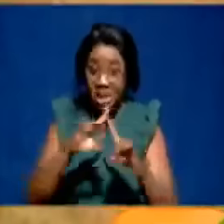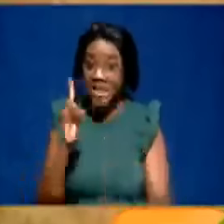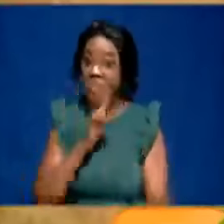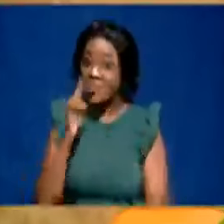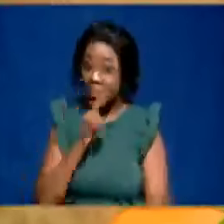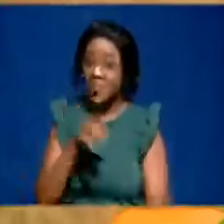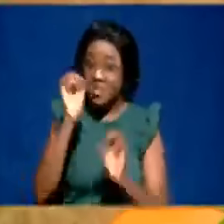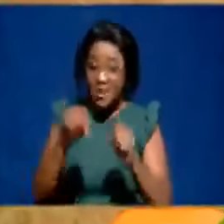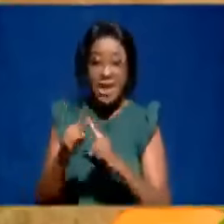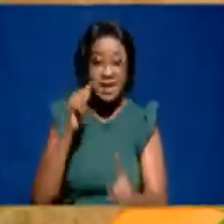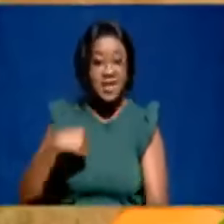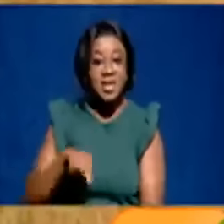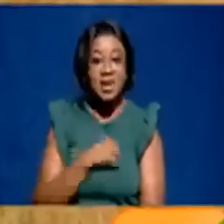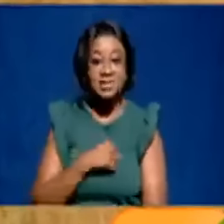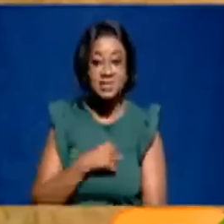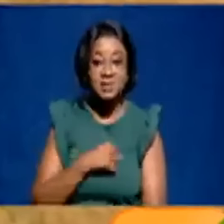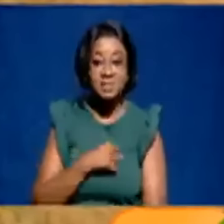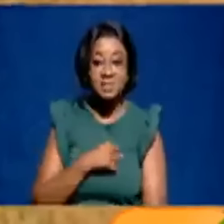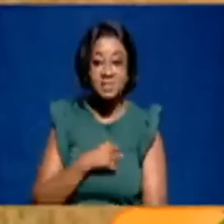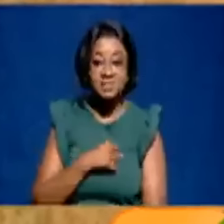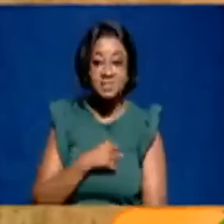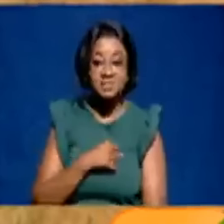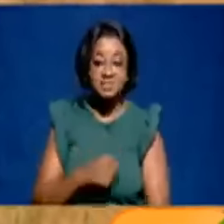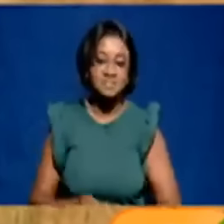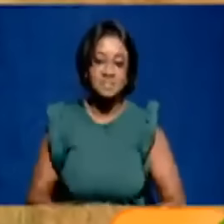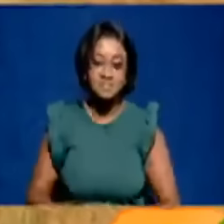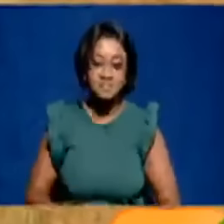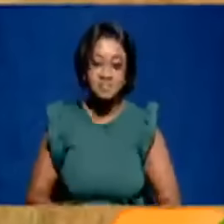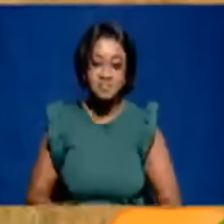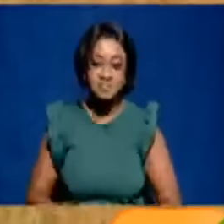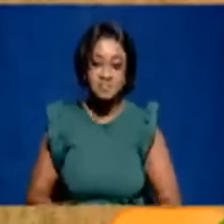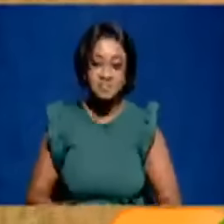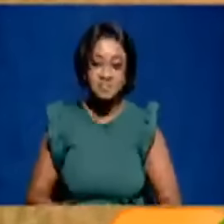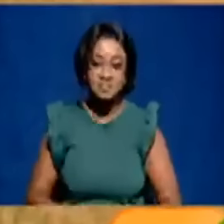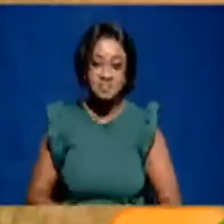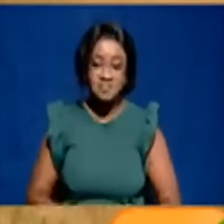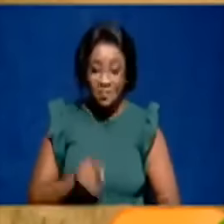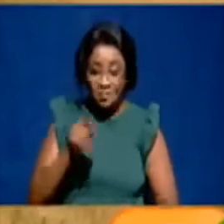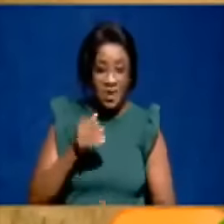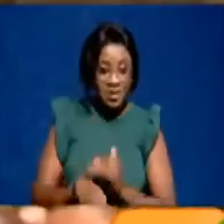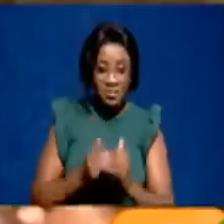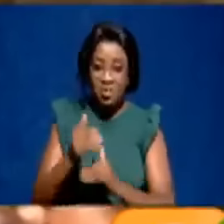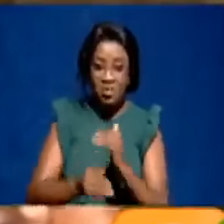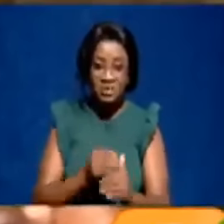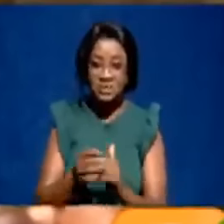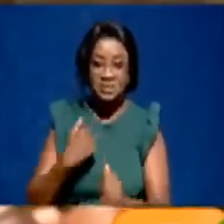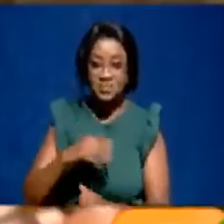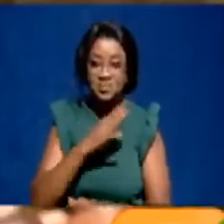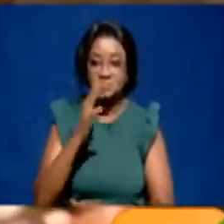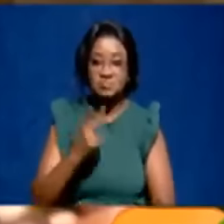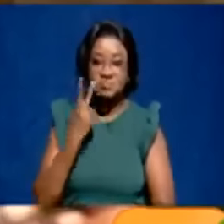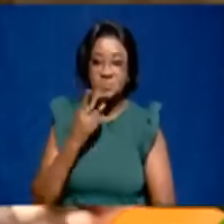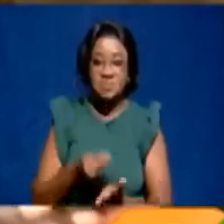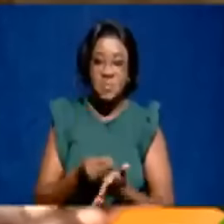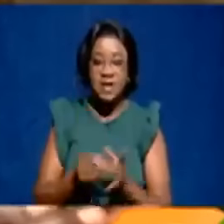us. The process ya kuuza shamba alifanya kila kitu, lakini kumeona na transaction hakuna pesa tulipewa. Mpaka mzee